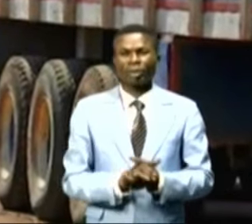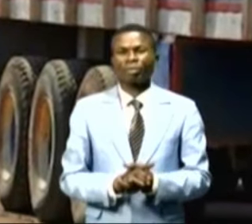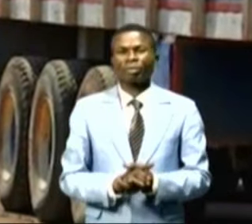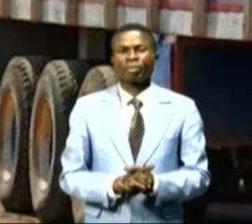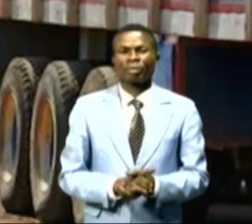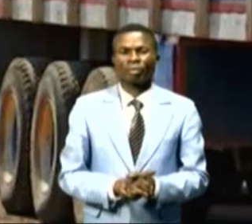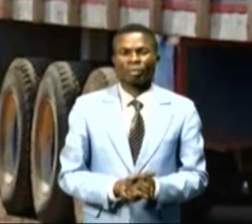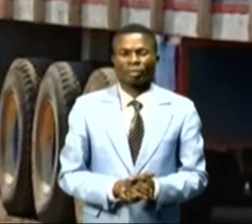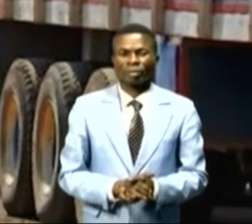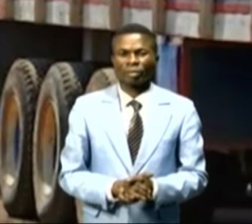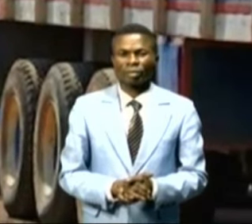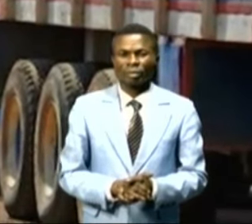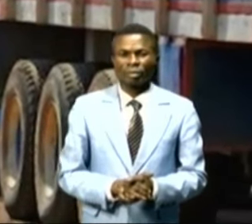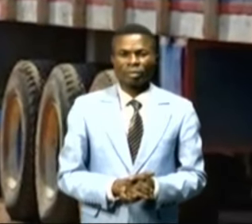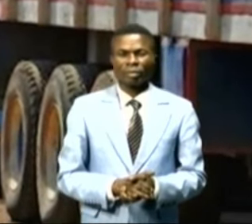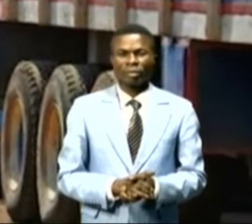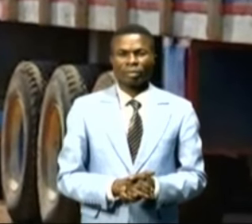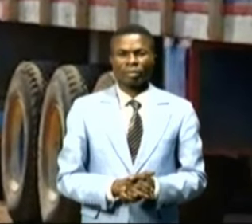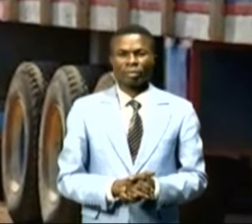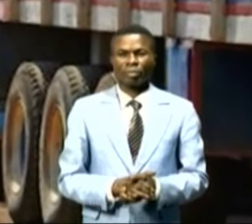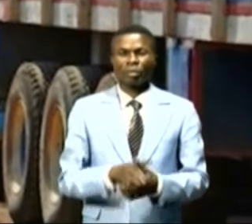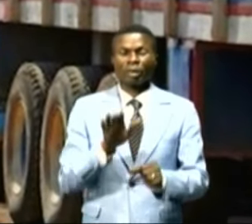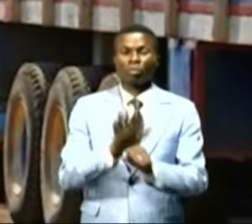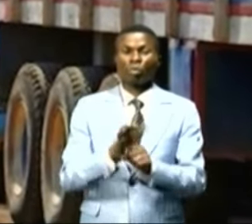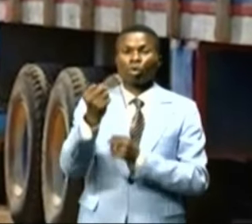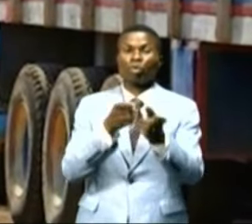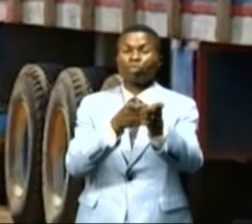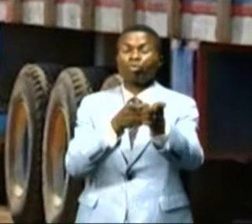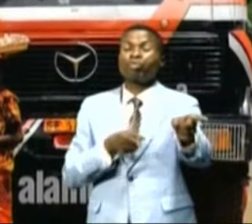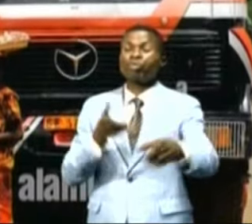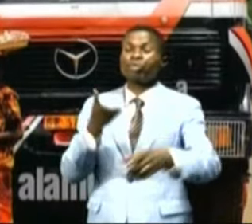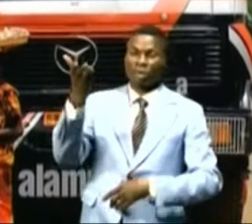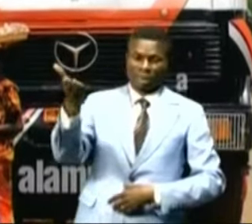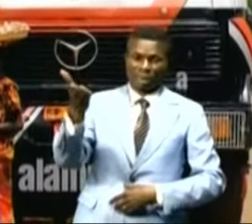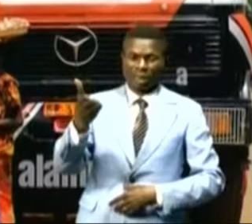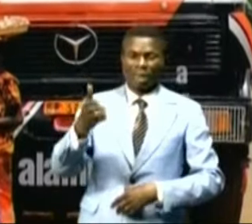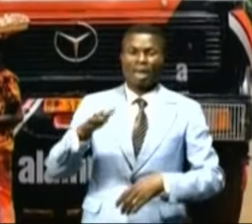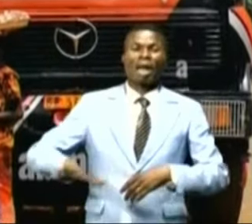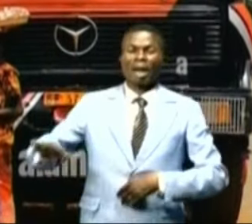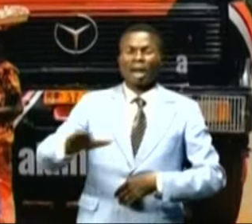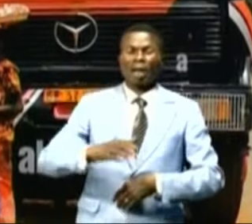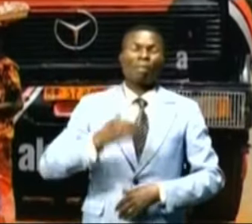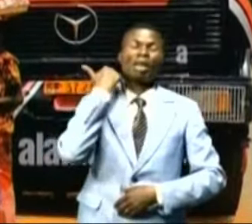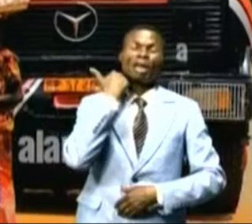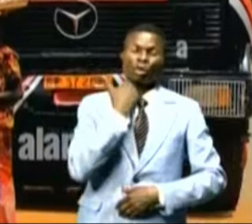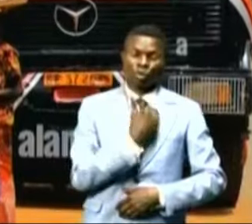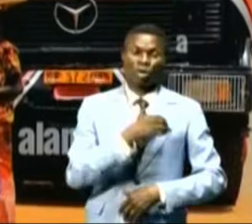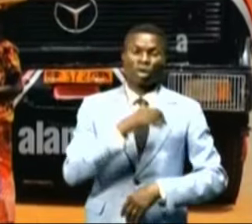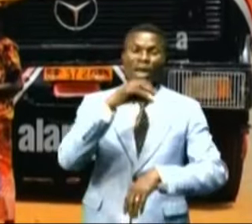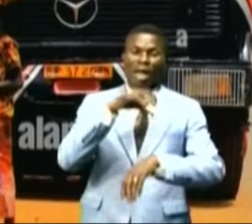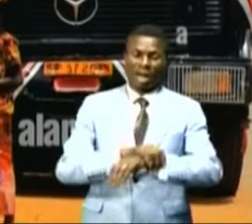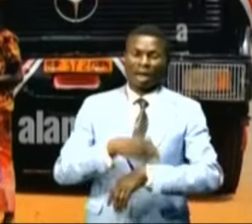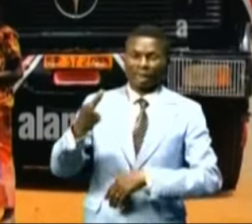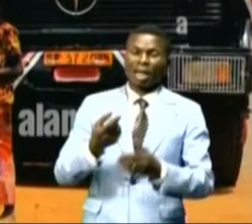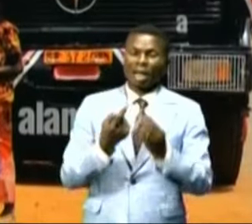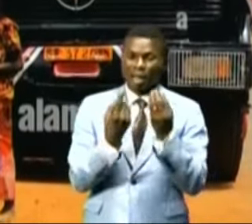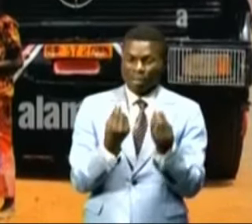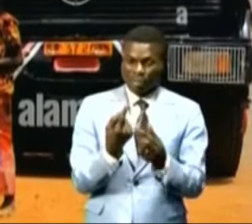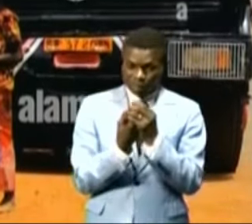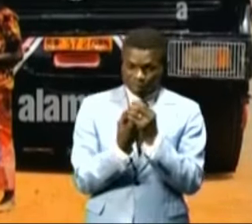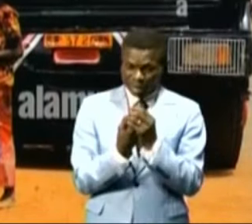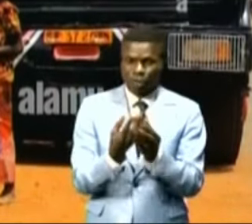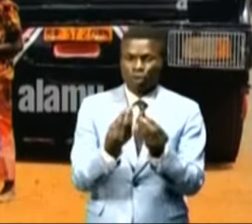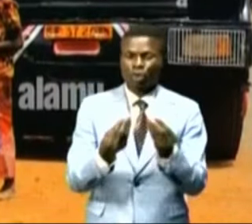Ces gros véhicules des opérateurs économiques congolais cloués au sol ougandais vont bientôt reprendre leur chemin. Ces véhicules ont